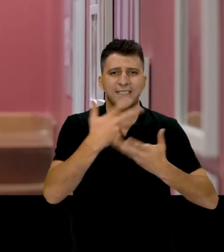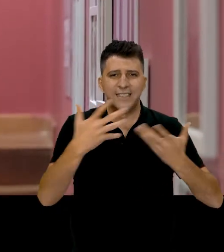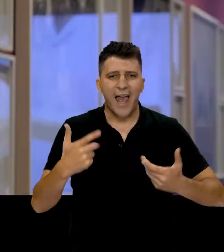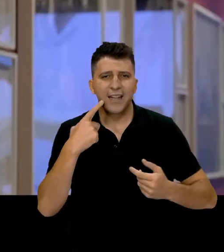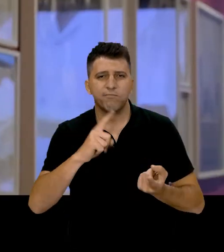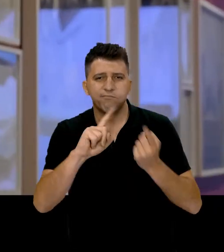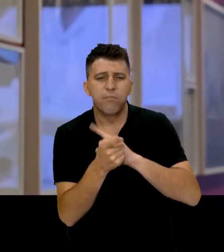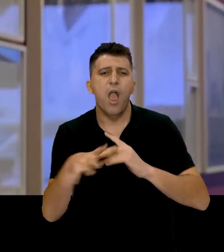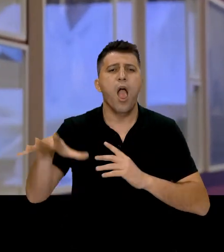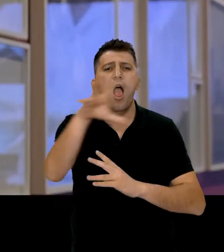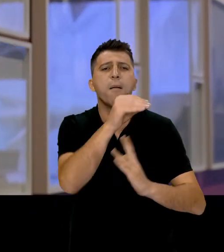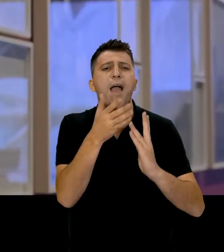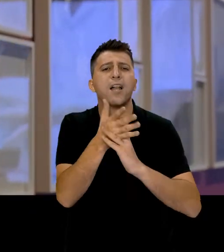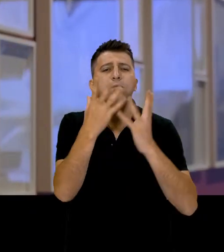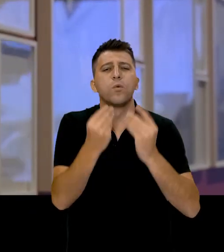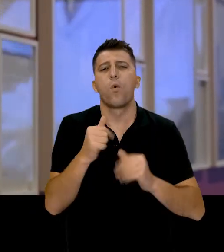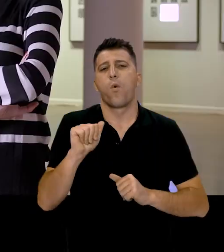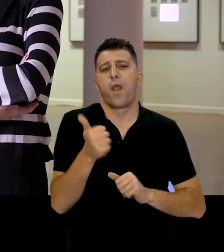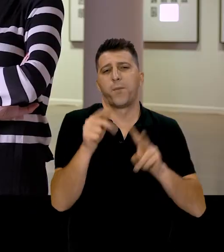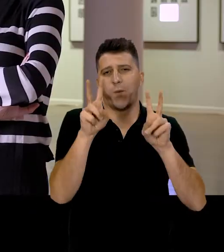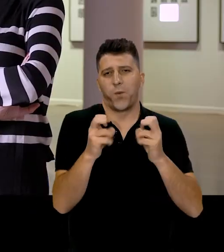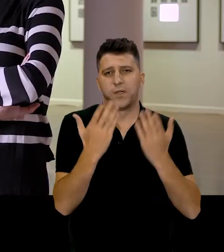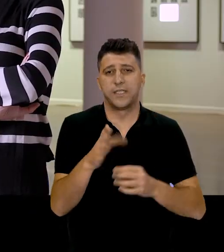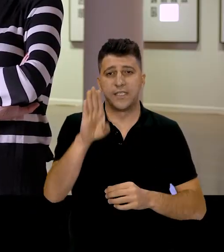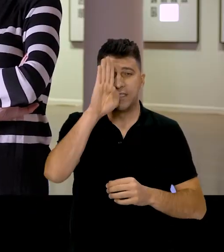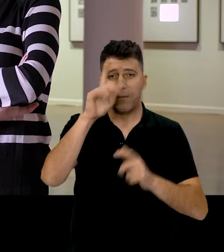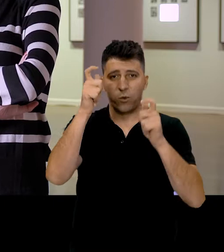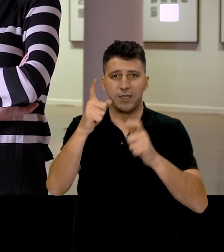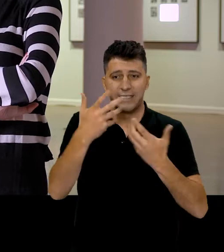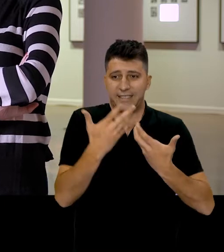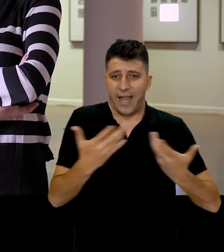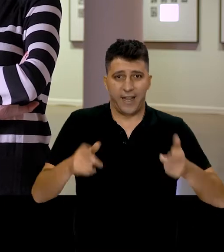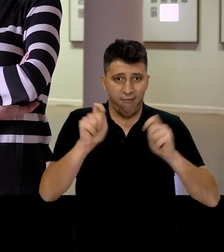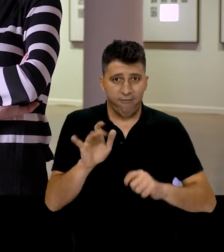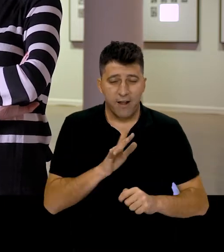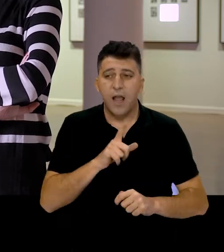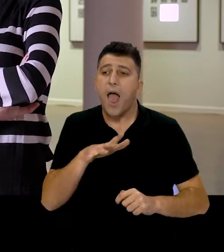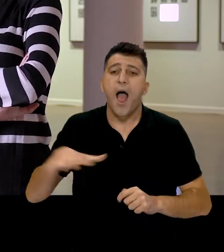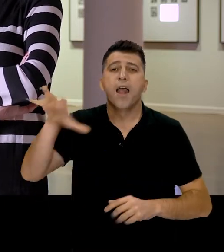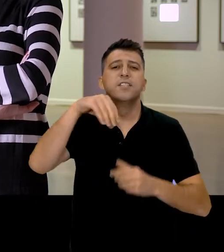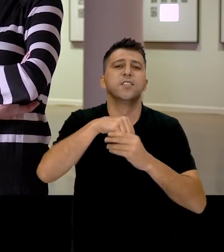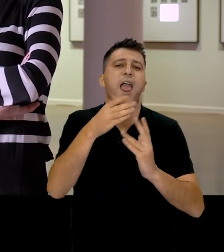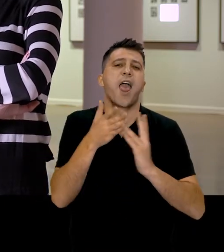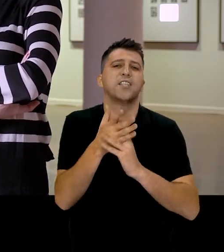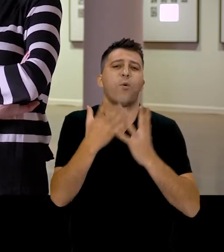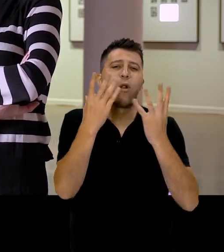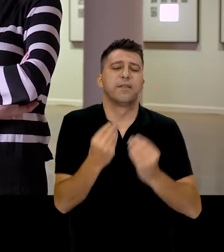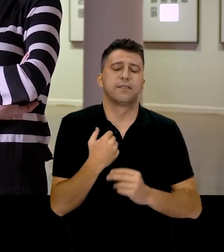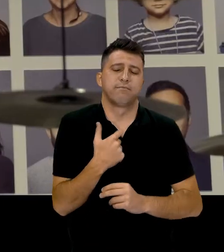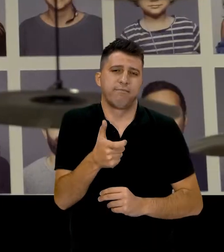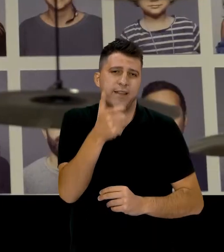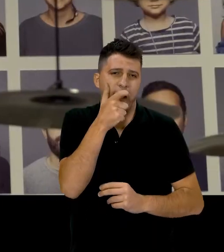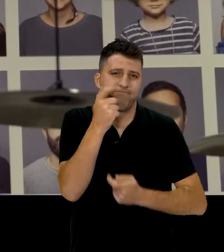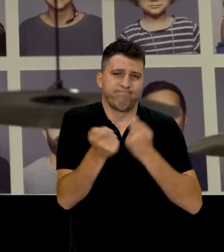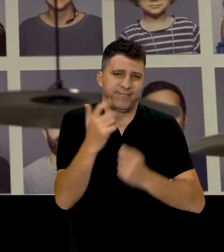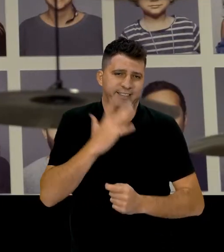herkese erişilebilir olmasını çok önemsiyoruz. İstanbul üzerine bir sergi yapıyorsak onun herkes için erişilebilir olmasına özellikle dikkat edelim